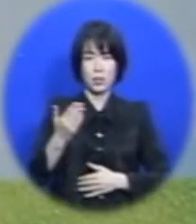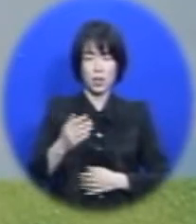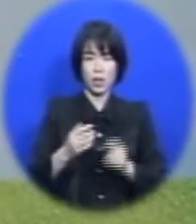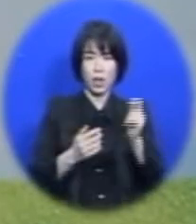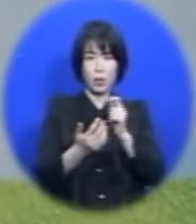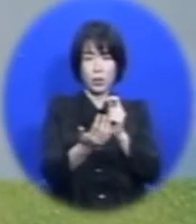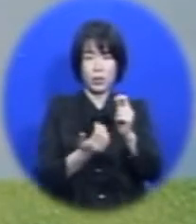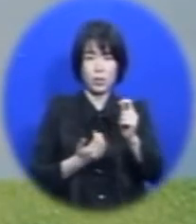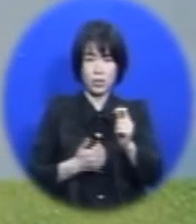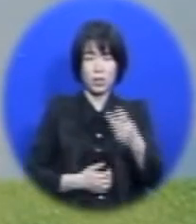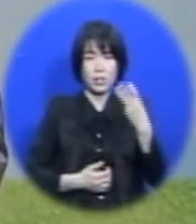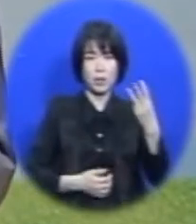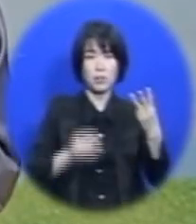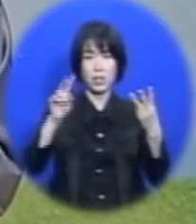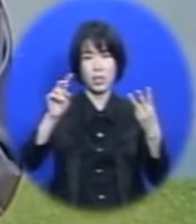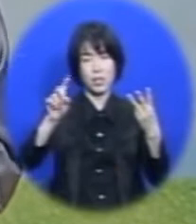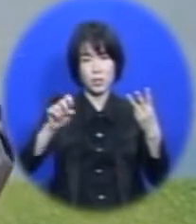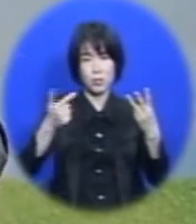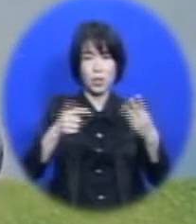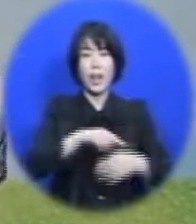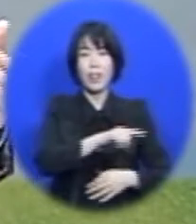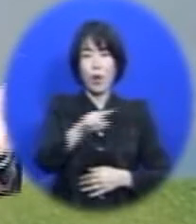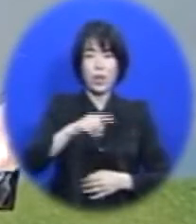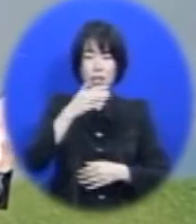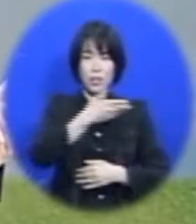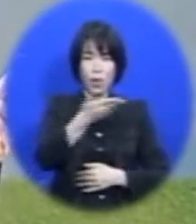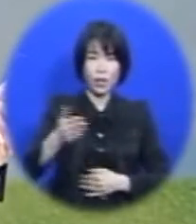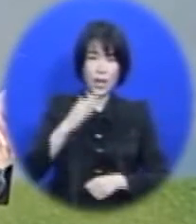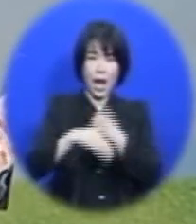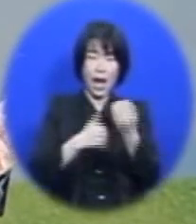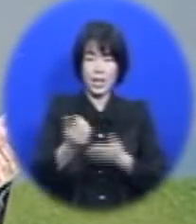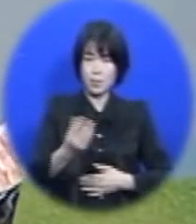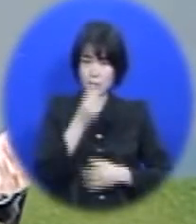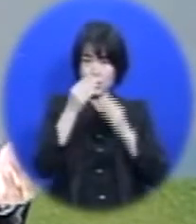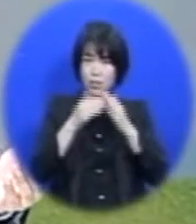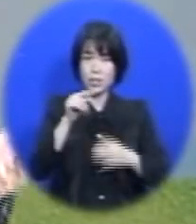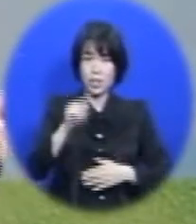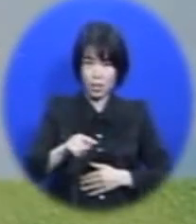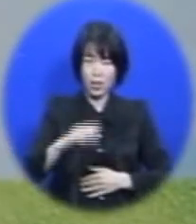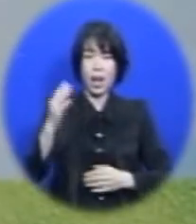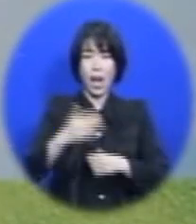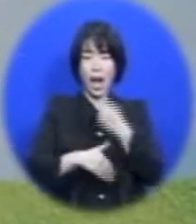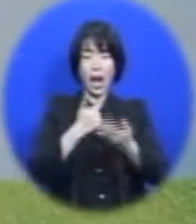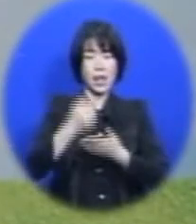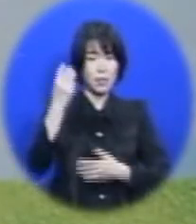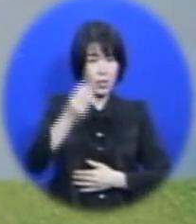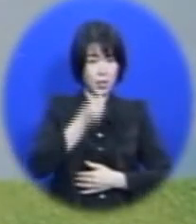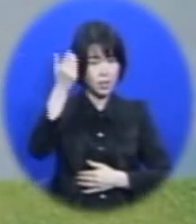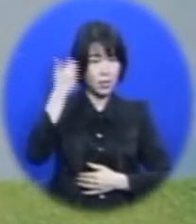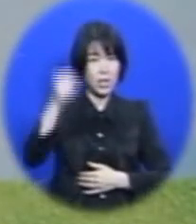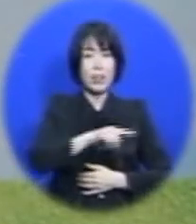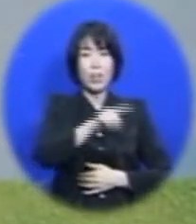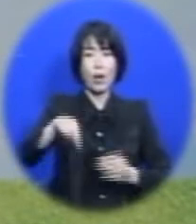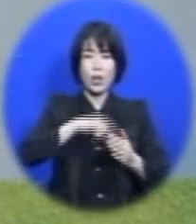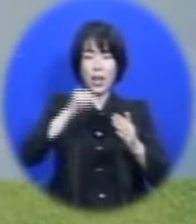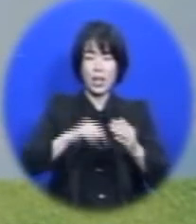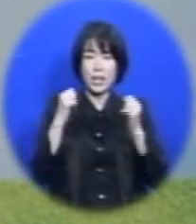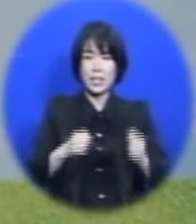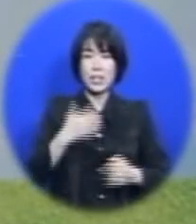3장 16절에 너희는 너희가 하나님의 성전인 것과 하나님의 성령이 너희 안에 계시는 것을